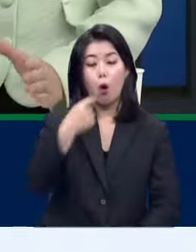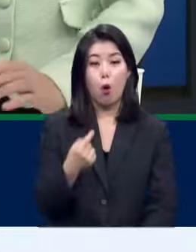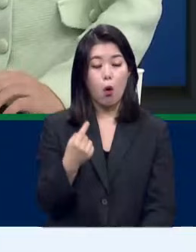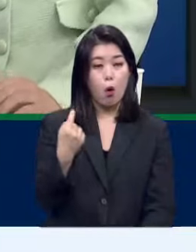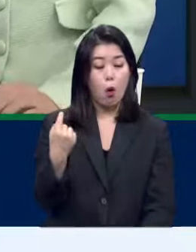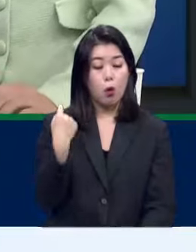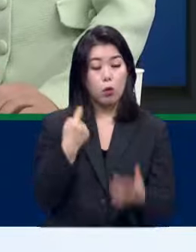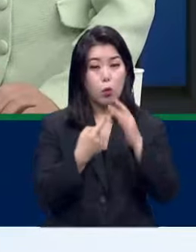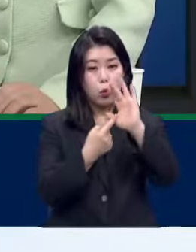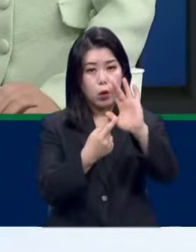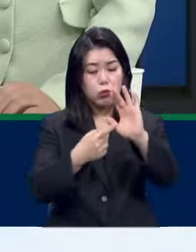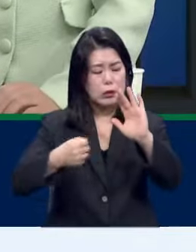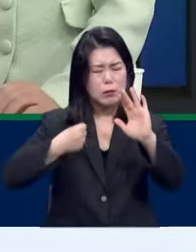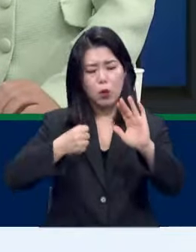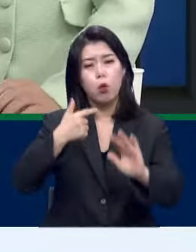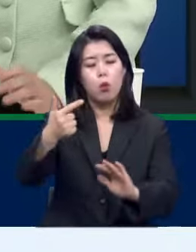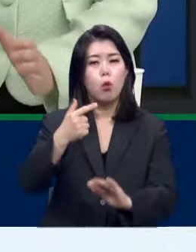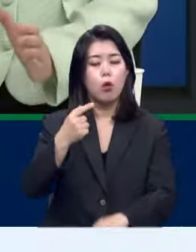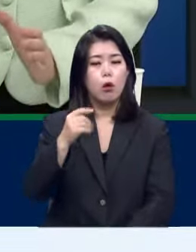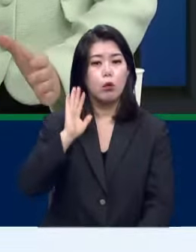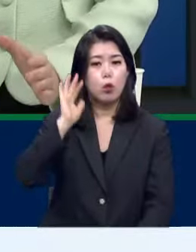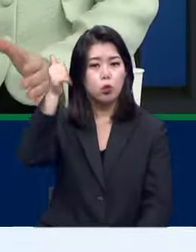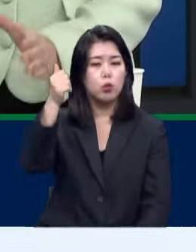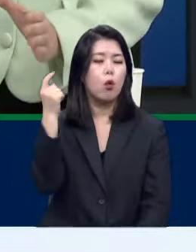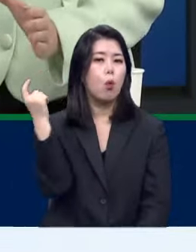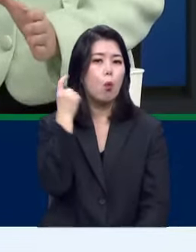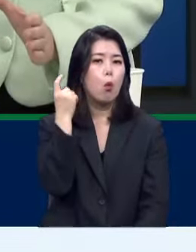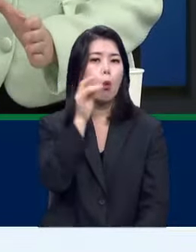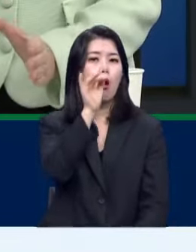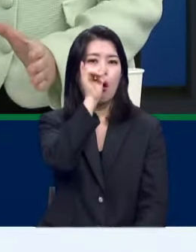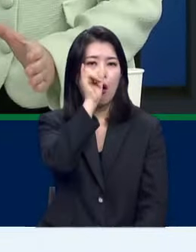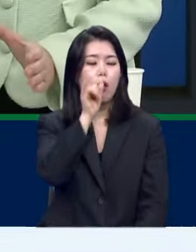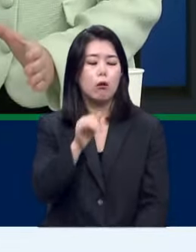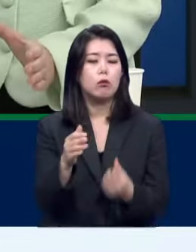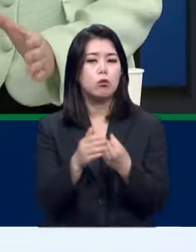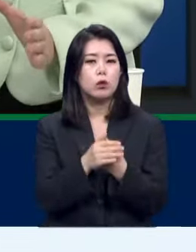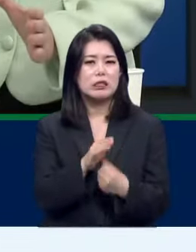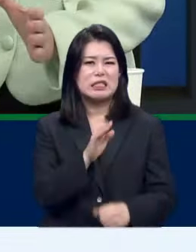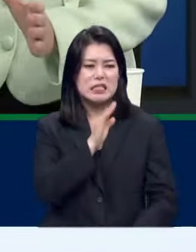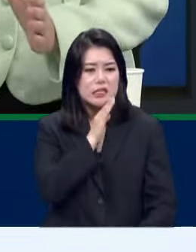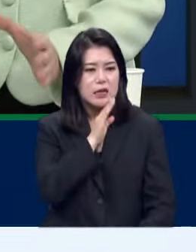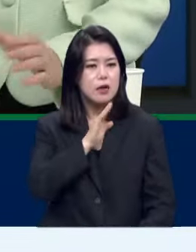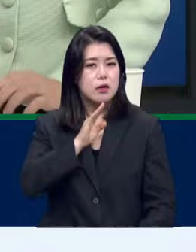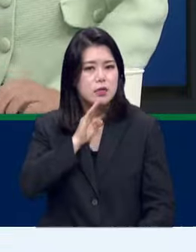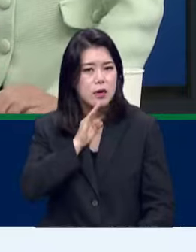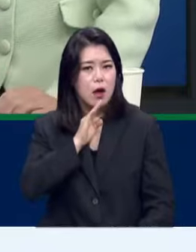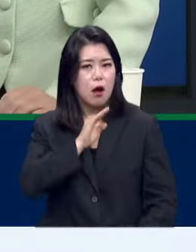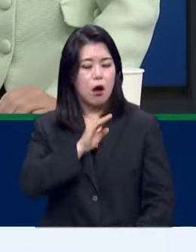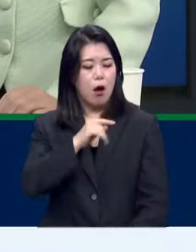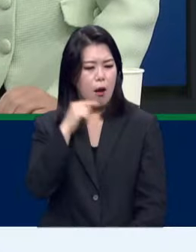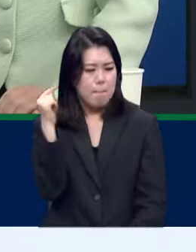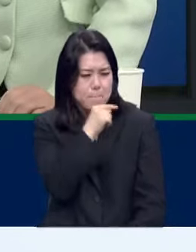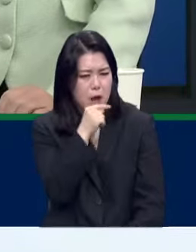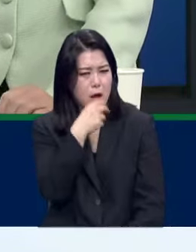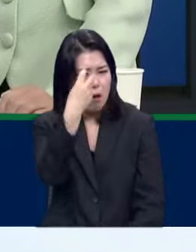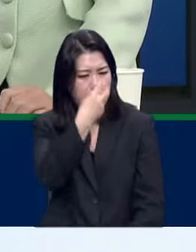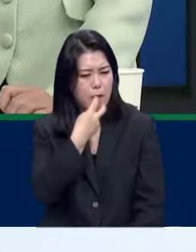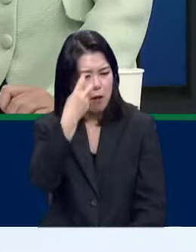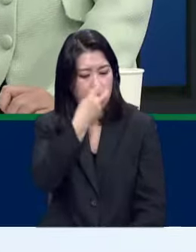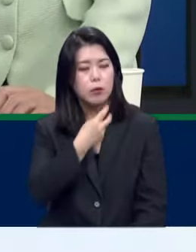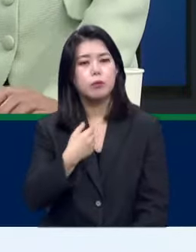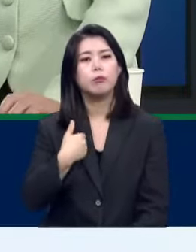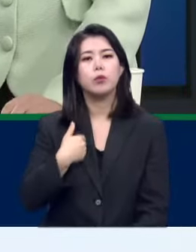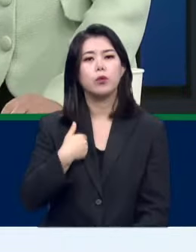해도 정말 크지 않습니까 대통령의 육성이 무려 담겨 있었기 때문에 이게 정말 진정한 것인지 객관적으로 사실인 것인지에 대해서도 또